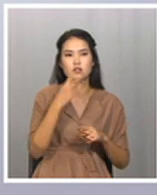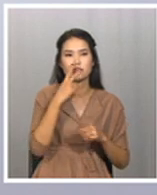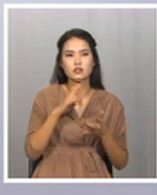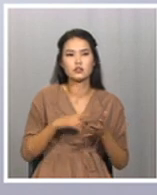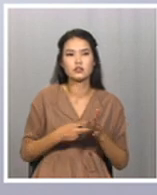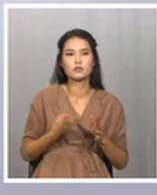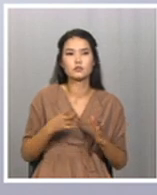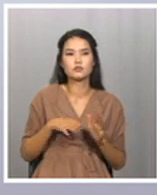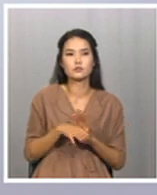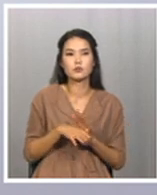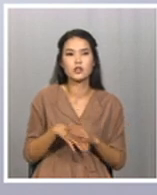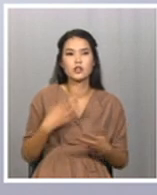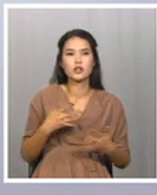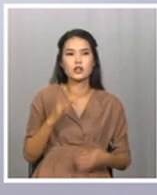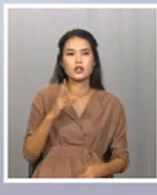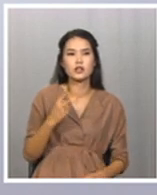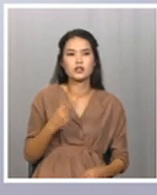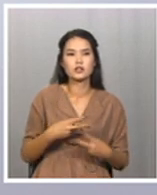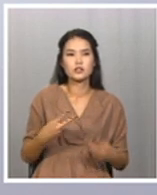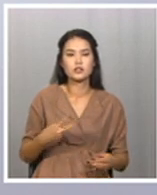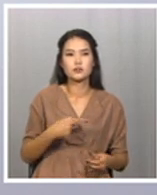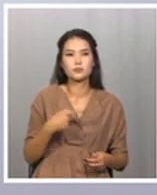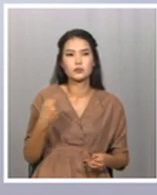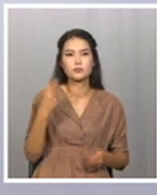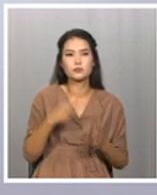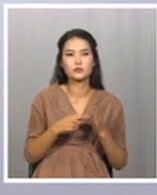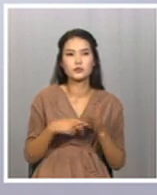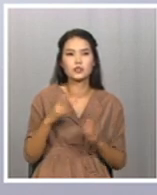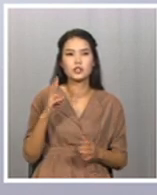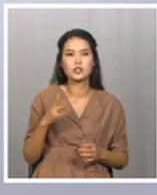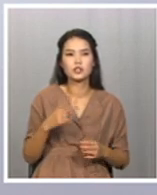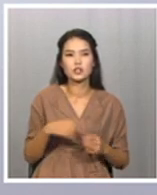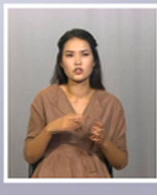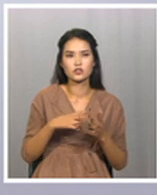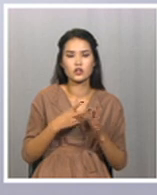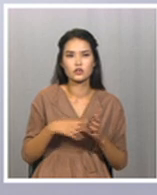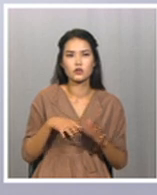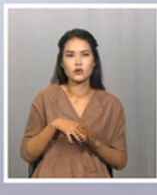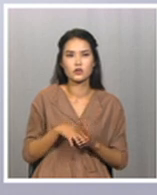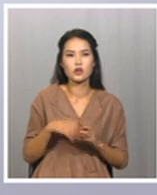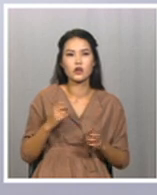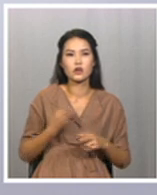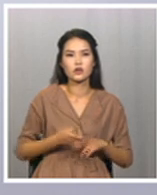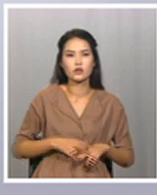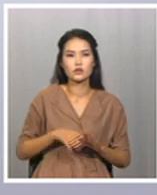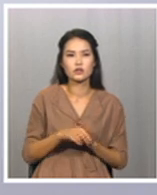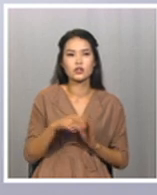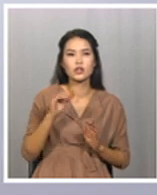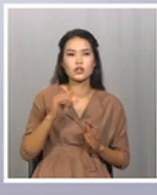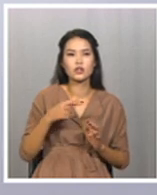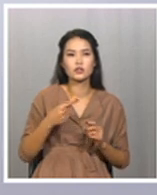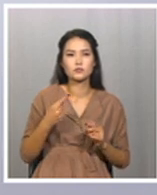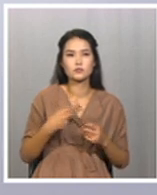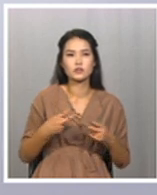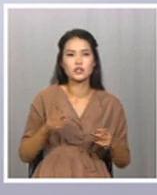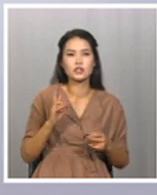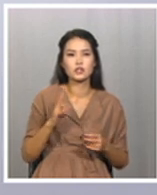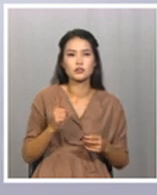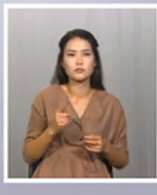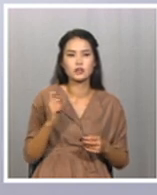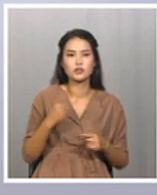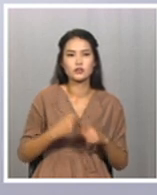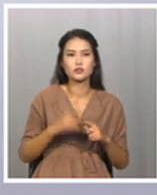керек. Егер k1 тең минус 1 бөлінген k2 шарты орындалса, онда y1 тең k1x қосылған